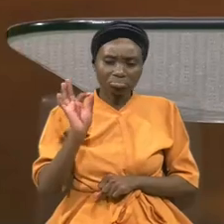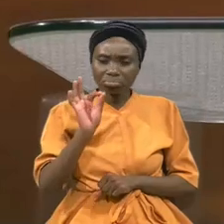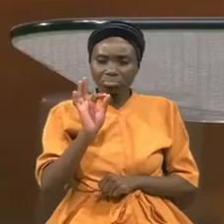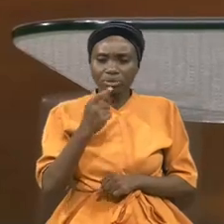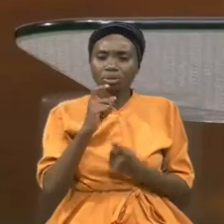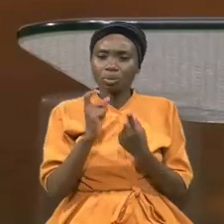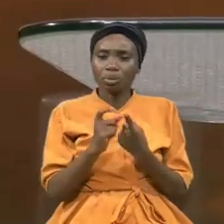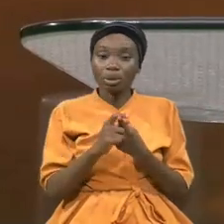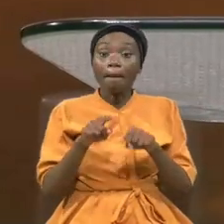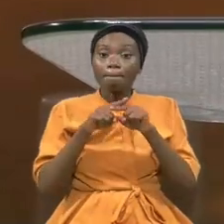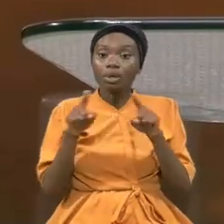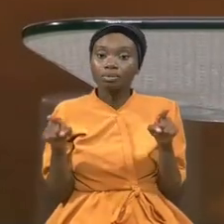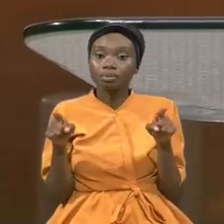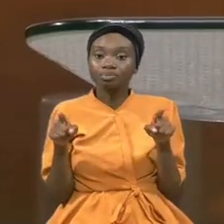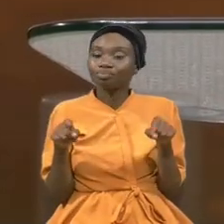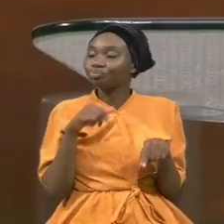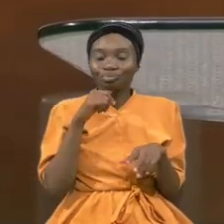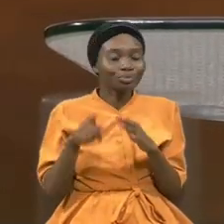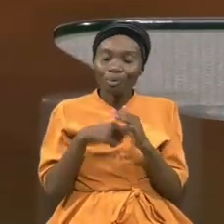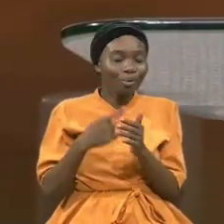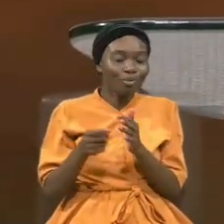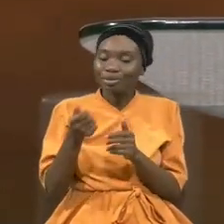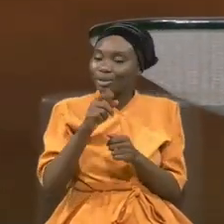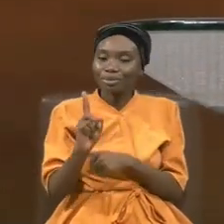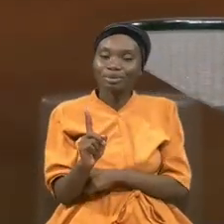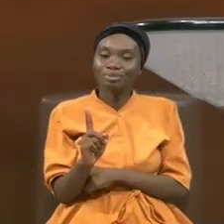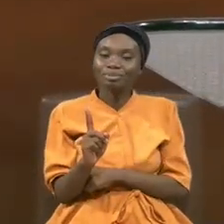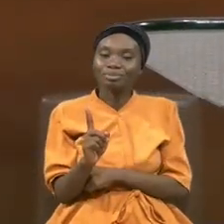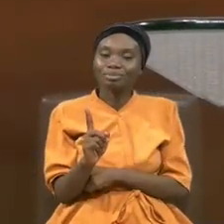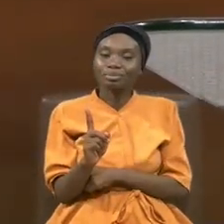Hein. Mais ne corrige personne.